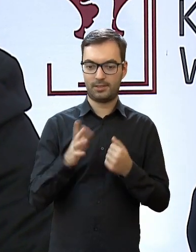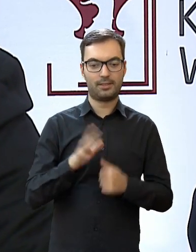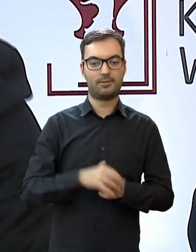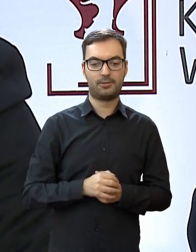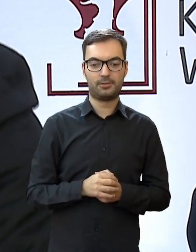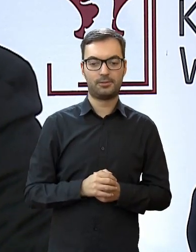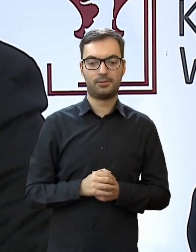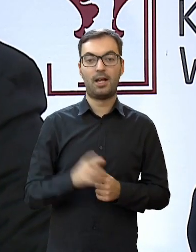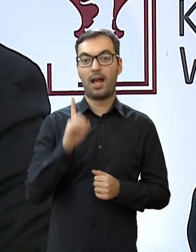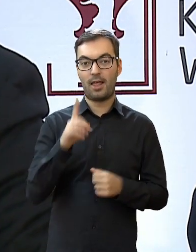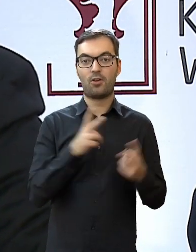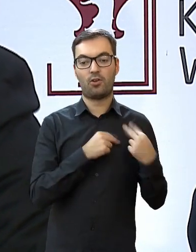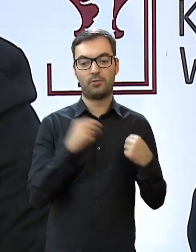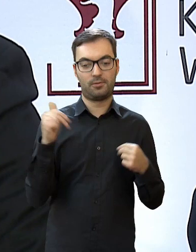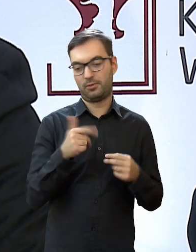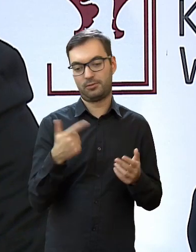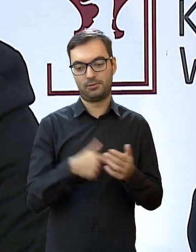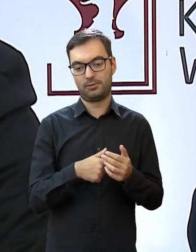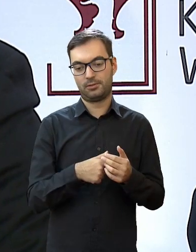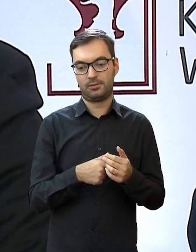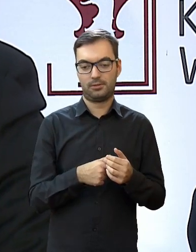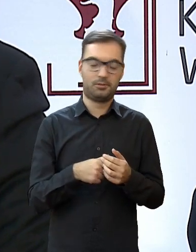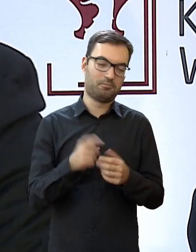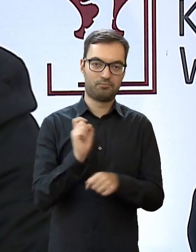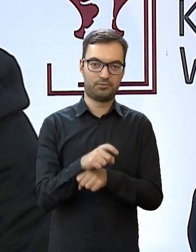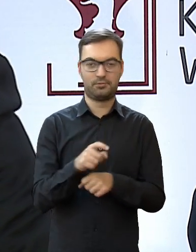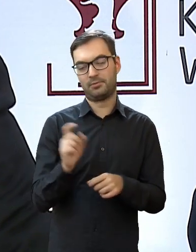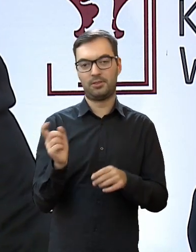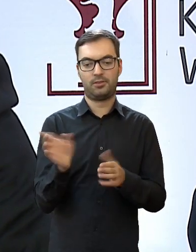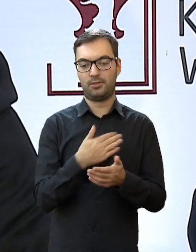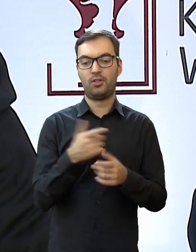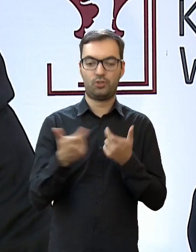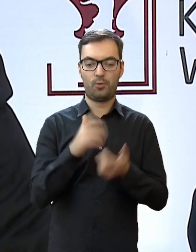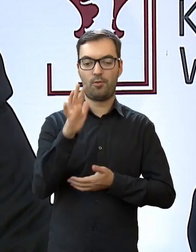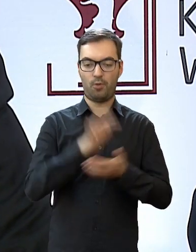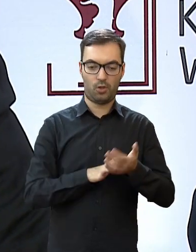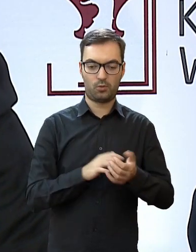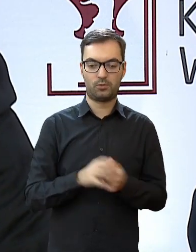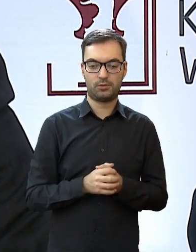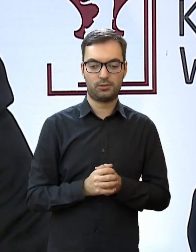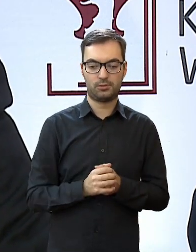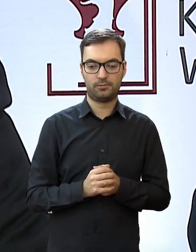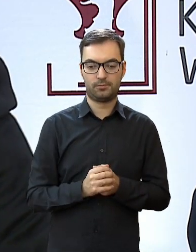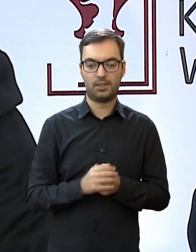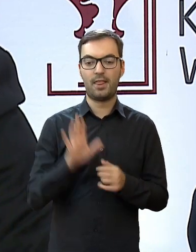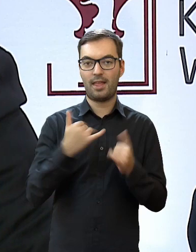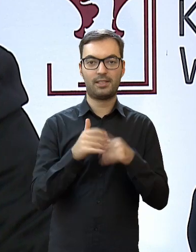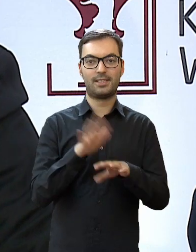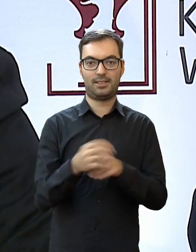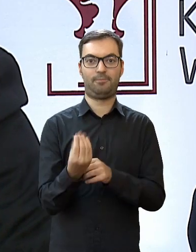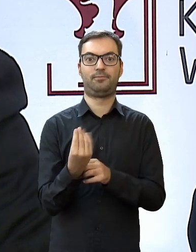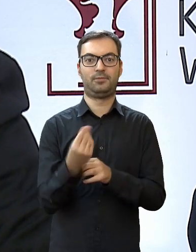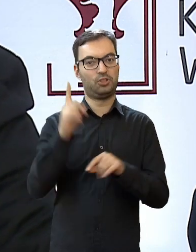nie w porządku, ale Komisja może to ostrzeżenie przełamać. Sporządzi protokół mimo sygnalizacji ze strony